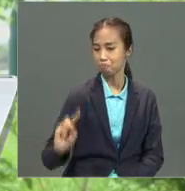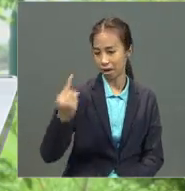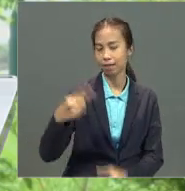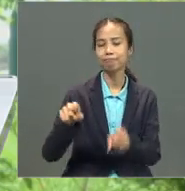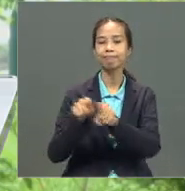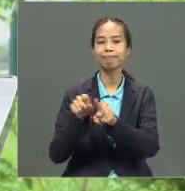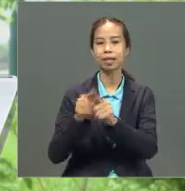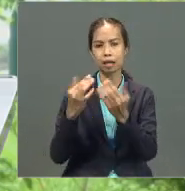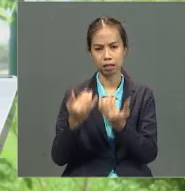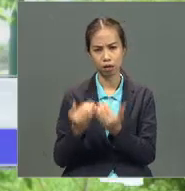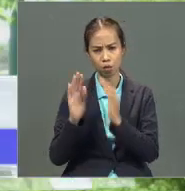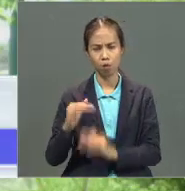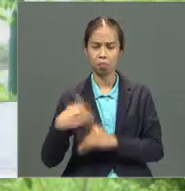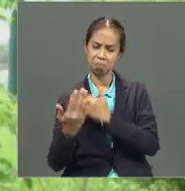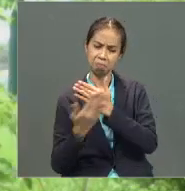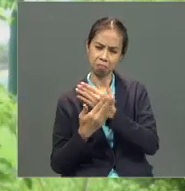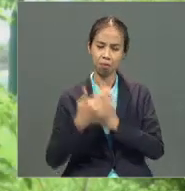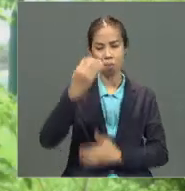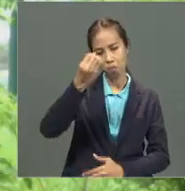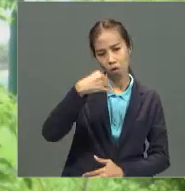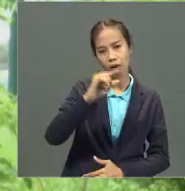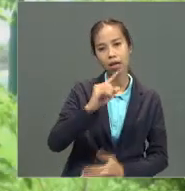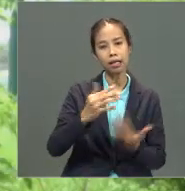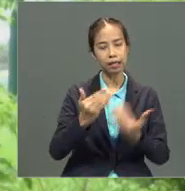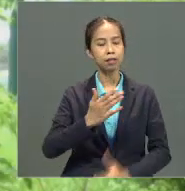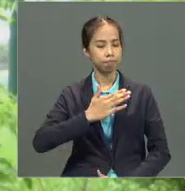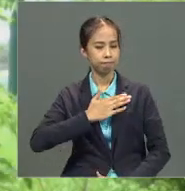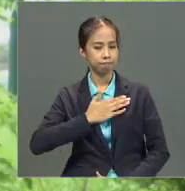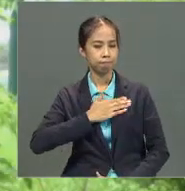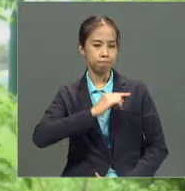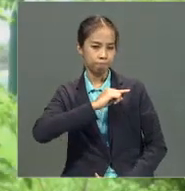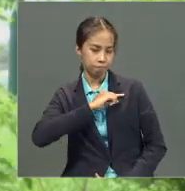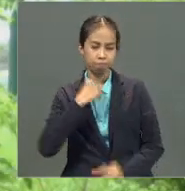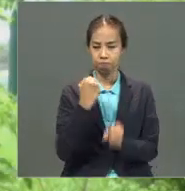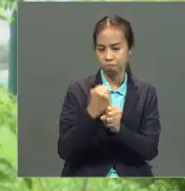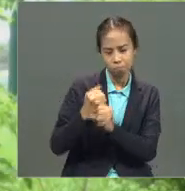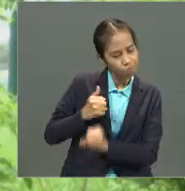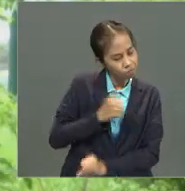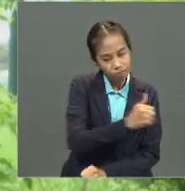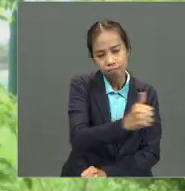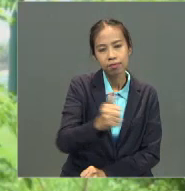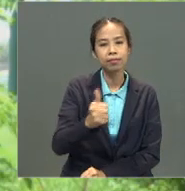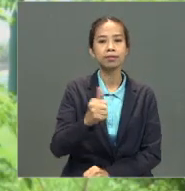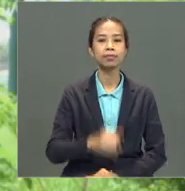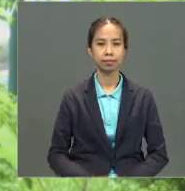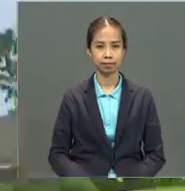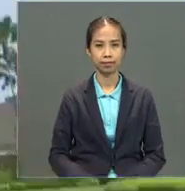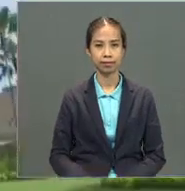นนะคะก็ย้ำนักย้ำหนากับสื่อมวลชนค่ะว่าจะทำหน้าที่นะคะที่ตนเองได้รับให้ได้ดีที่สุดค่ะ